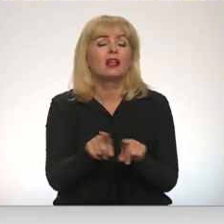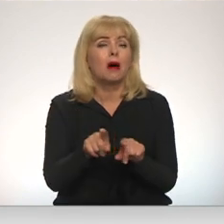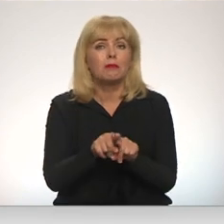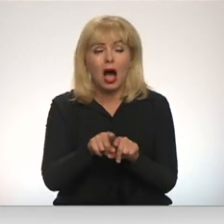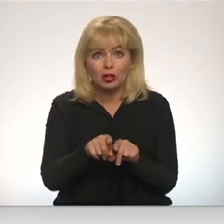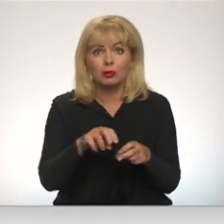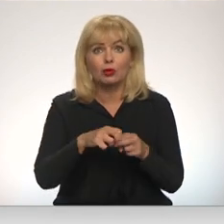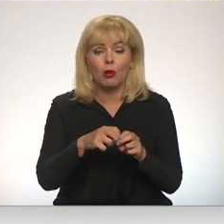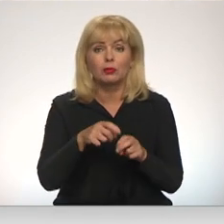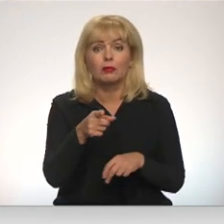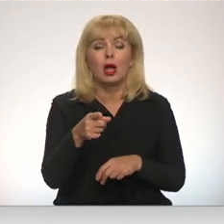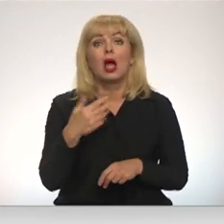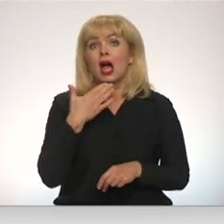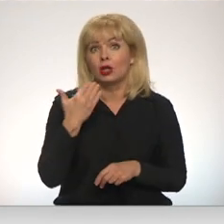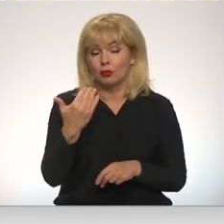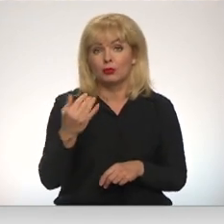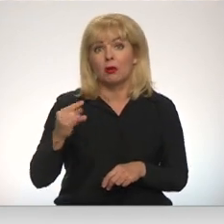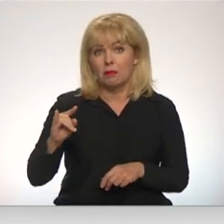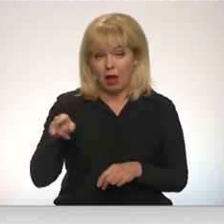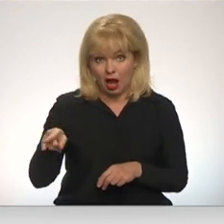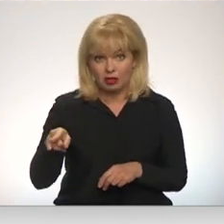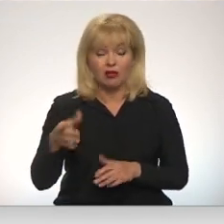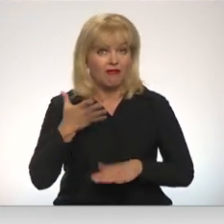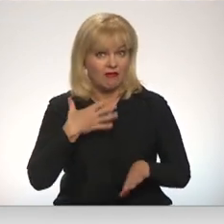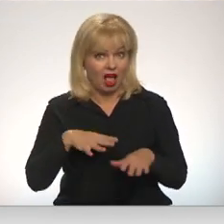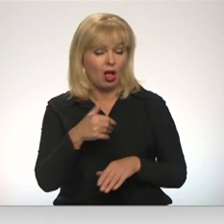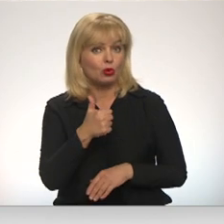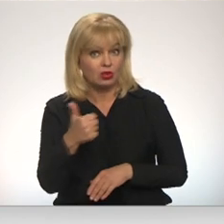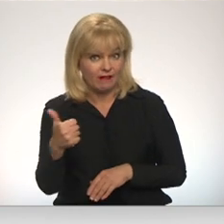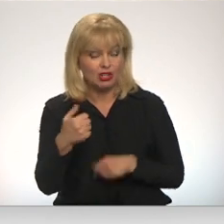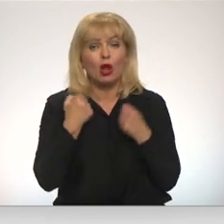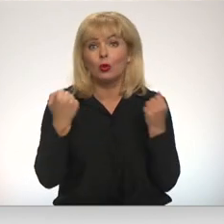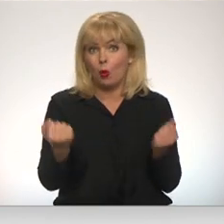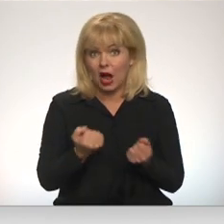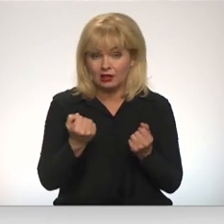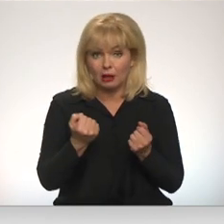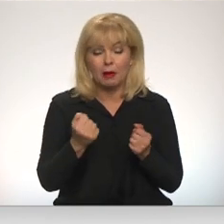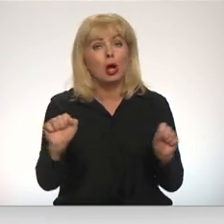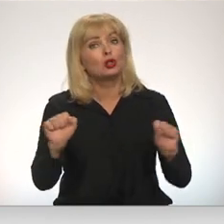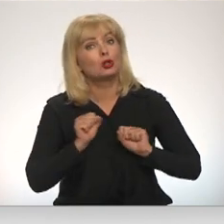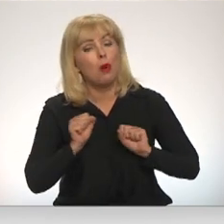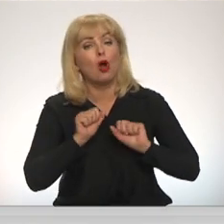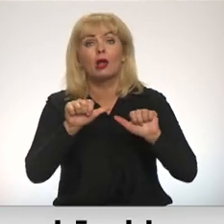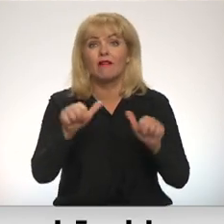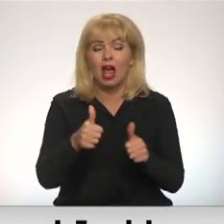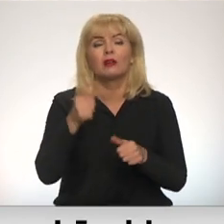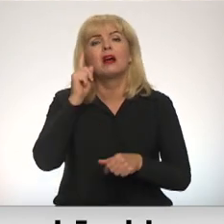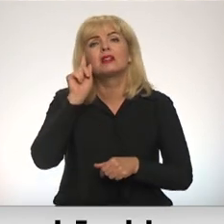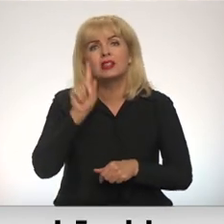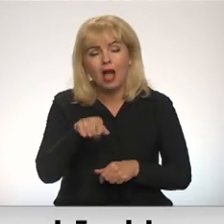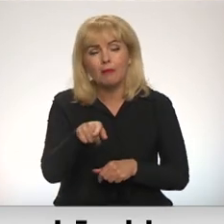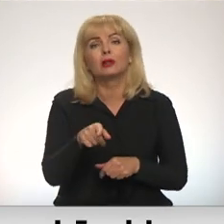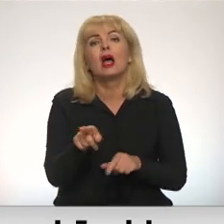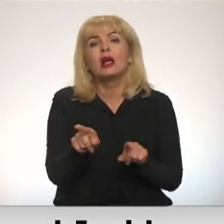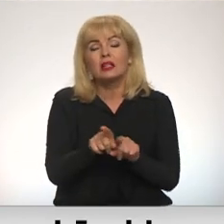Ja jums ir bērns, jūs vēlaties, lai viņš nodarbojas ar kādu no sporta veidiem, ja, jūs saprotiet, ka tas jums būs